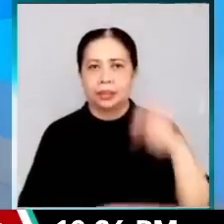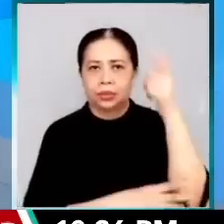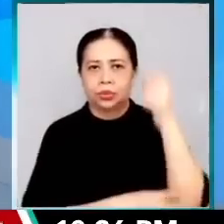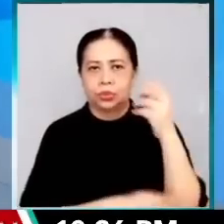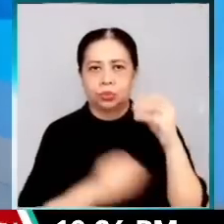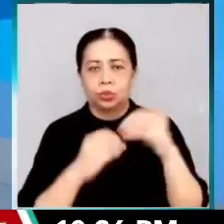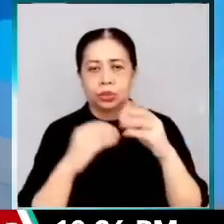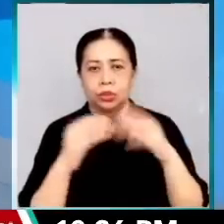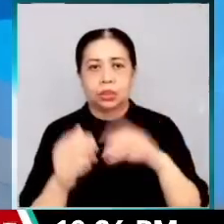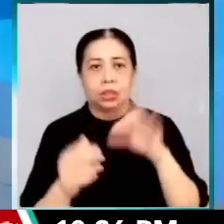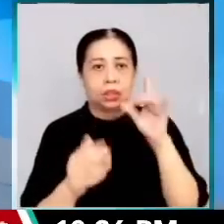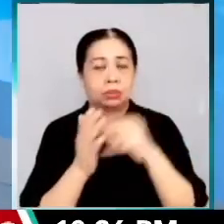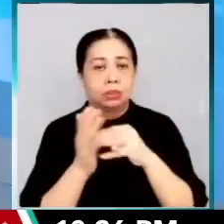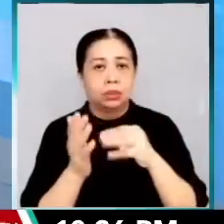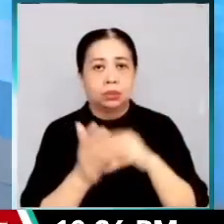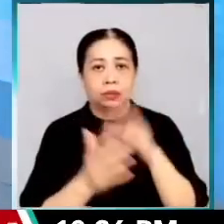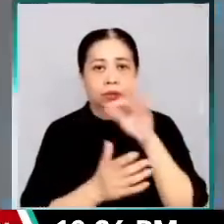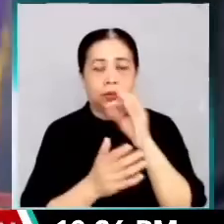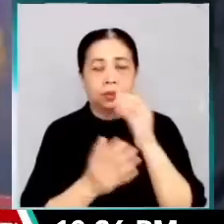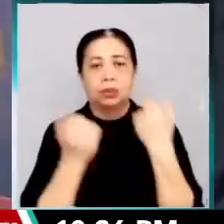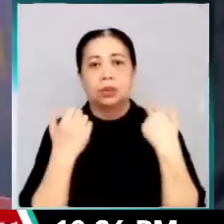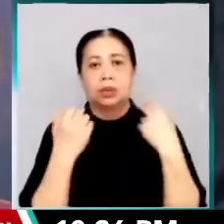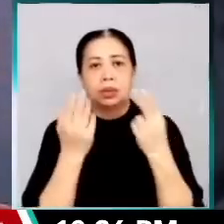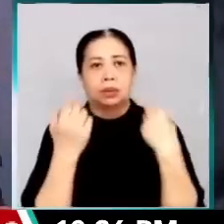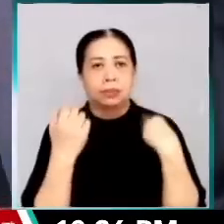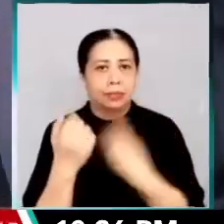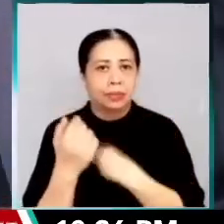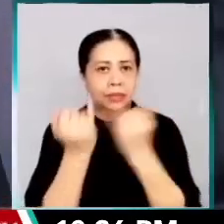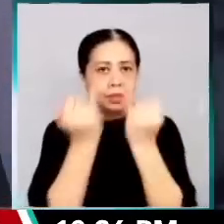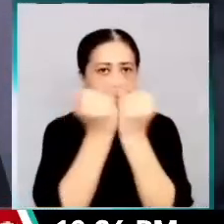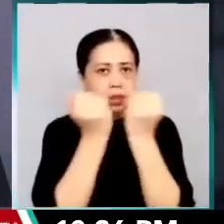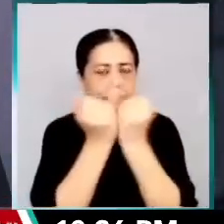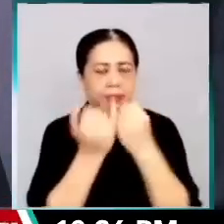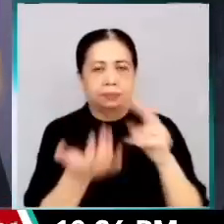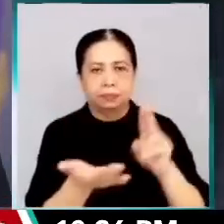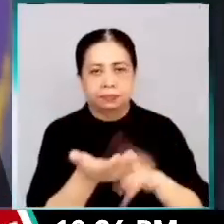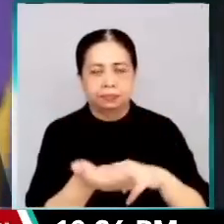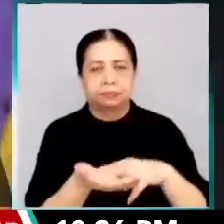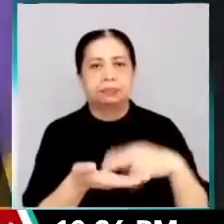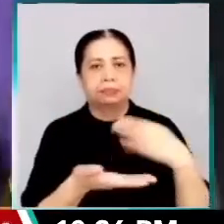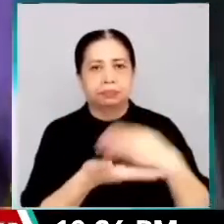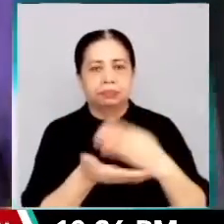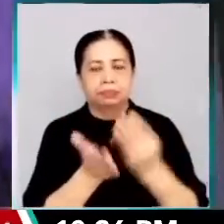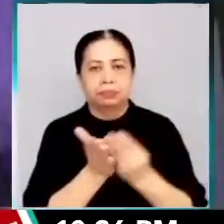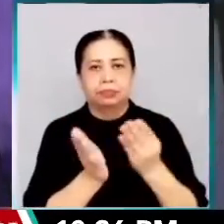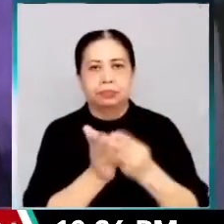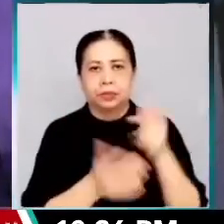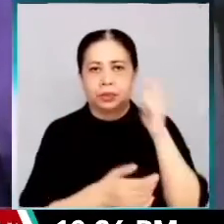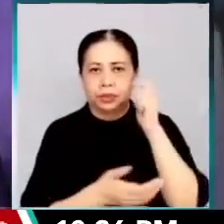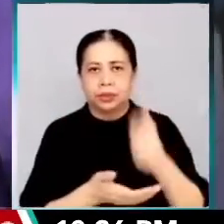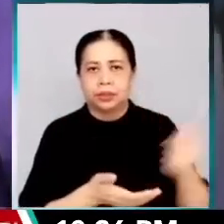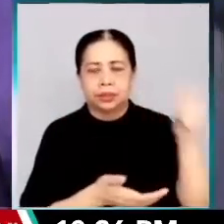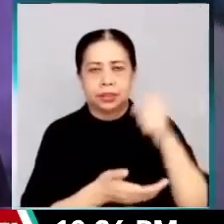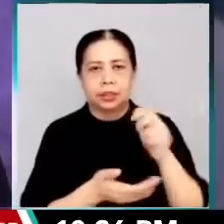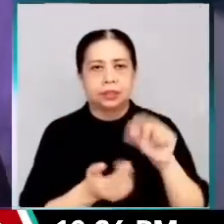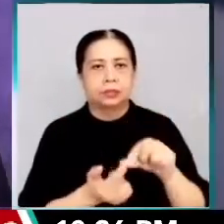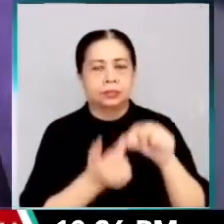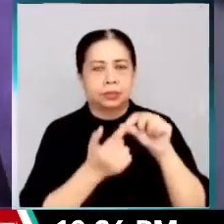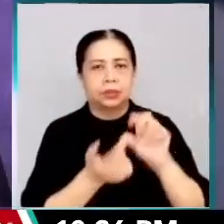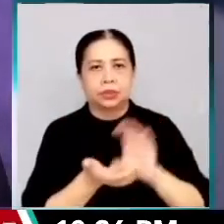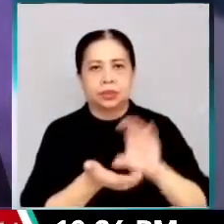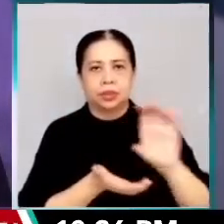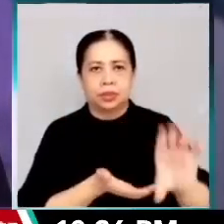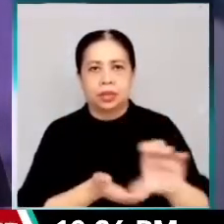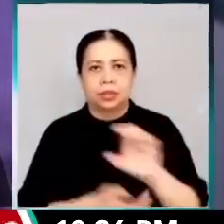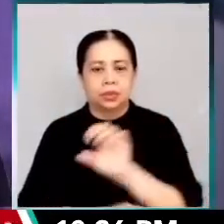mahihirap na PhilHealth members. Pirmado na ni Budget Secretary Amina Pangandaman ang Special Allotment Release Order o SARO para